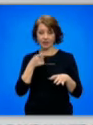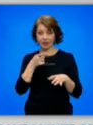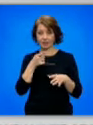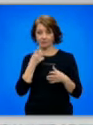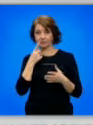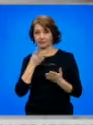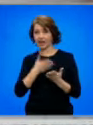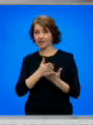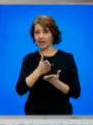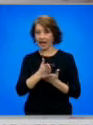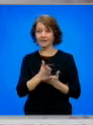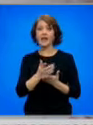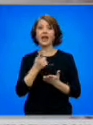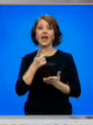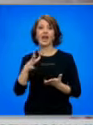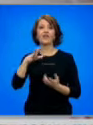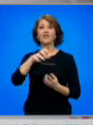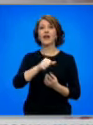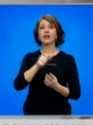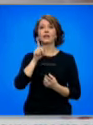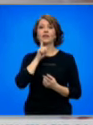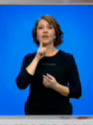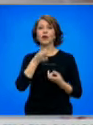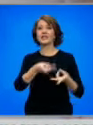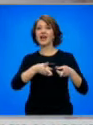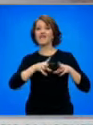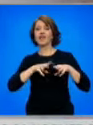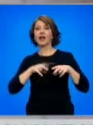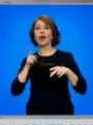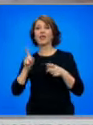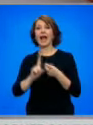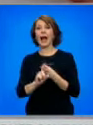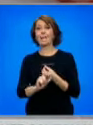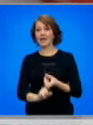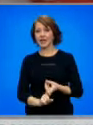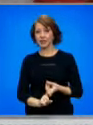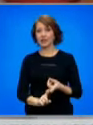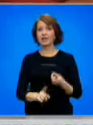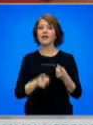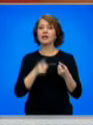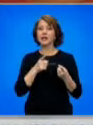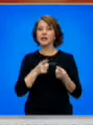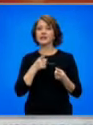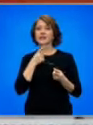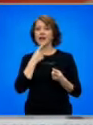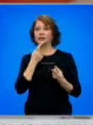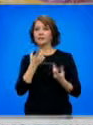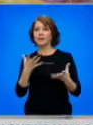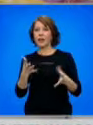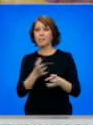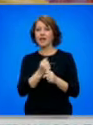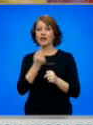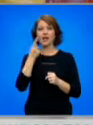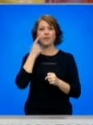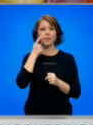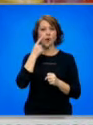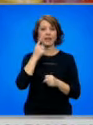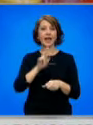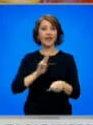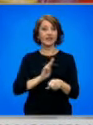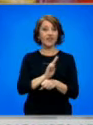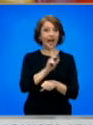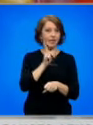засечена при човек, който се е върнал от Камерун. При последвало изследване, нетипични мутации на вирусния геном са открити в пробите на 12